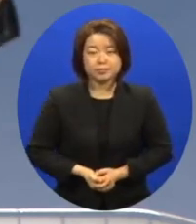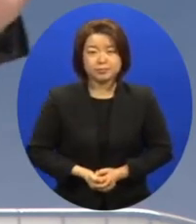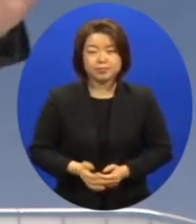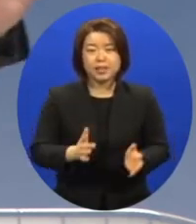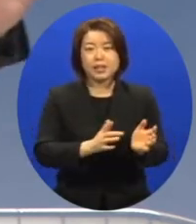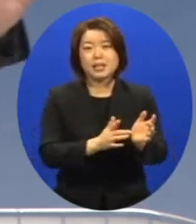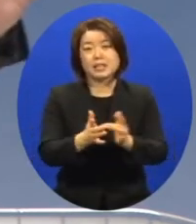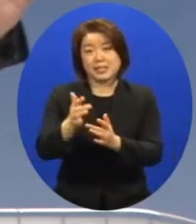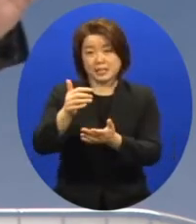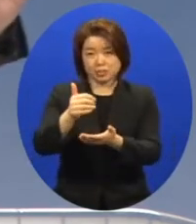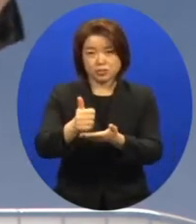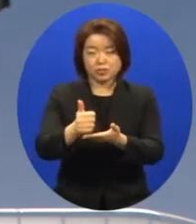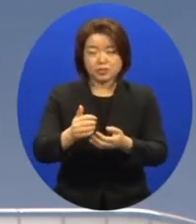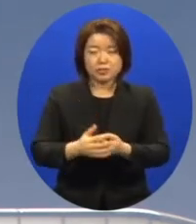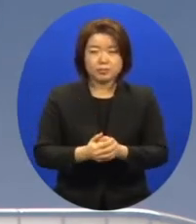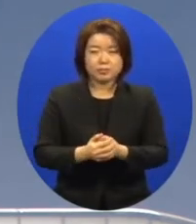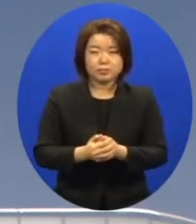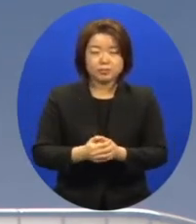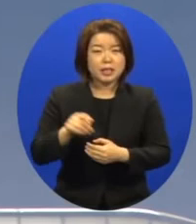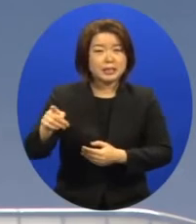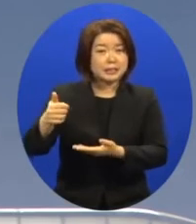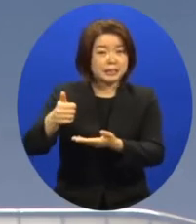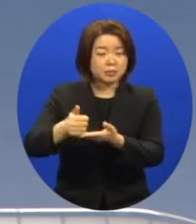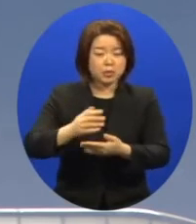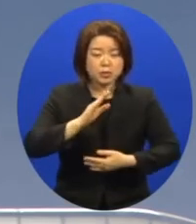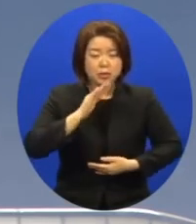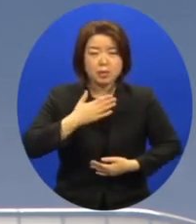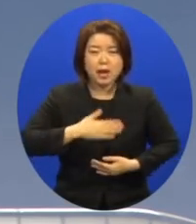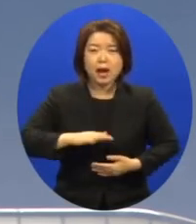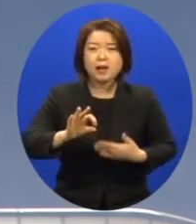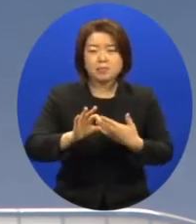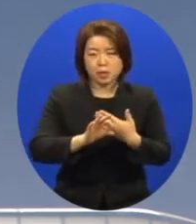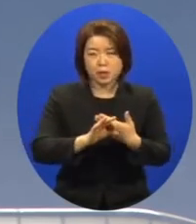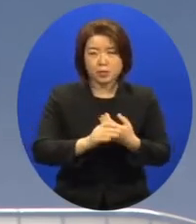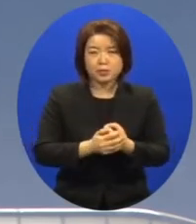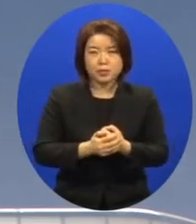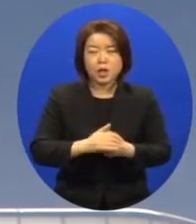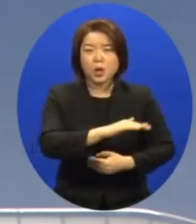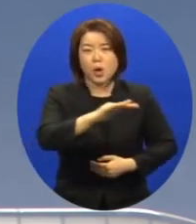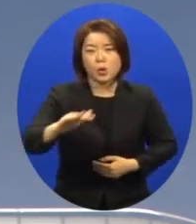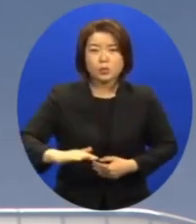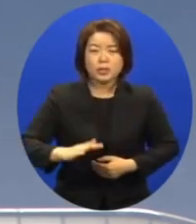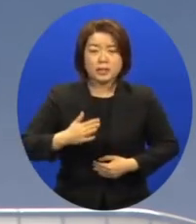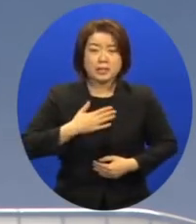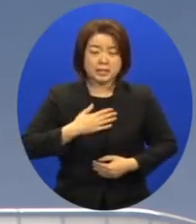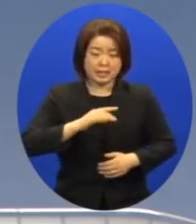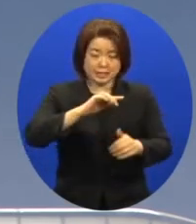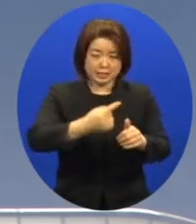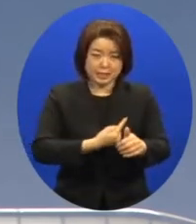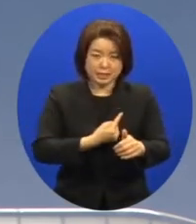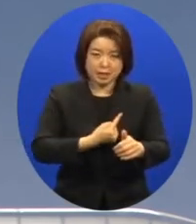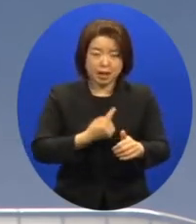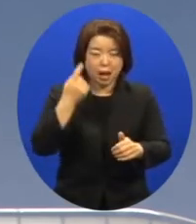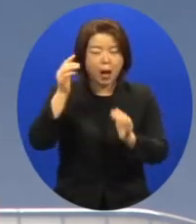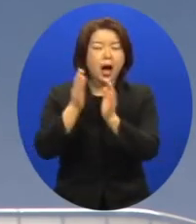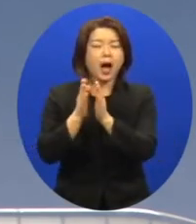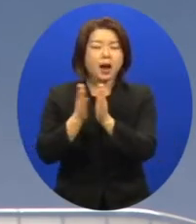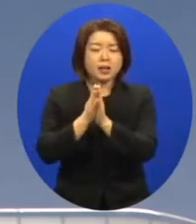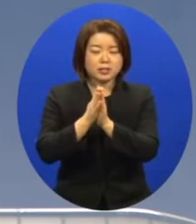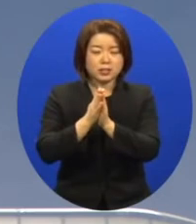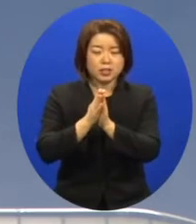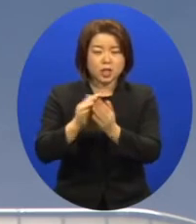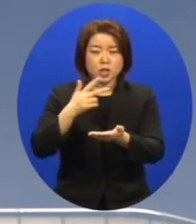예수 그리스 크 불을 정말 알고 나면 우리는 스스로 자발적으로 예수님의 종이